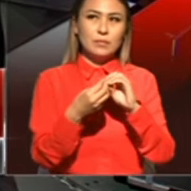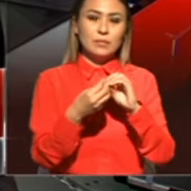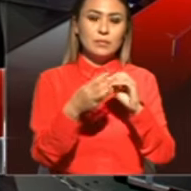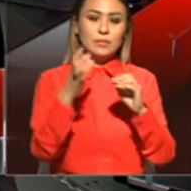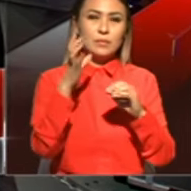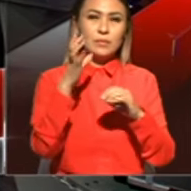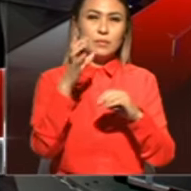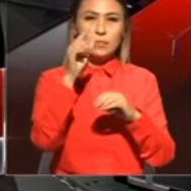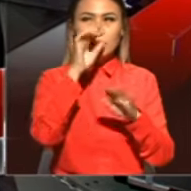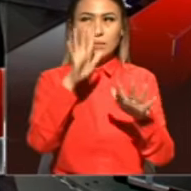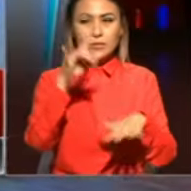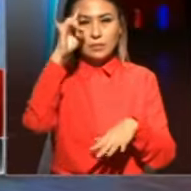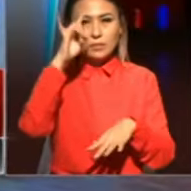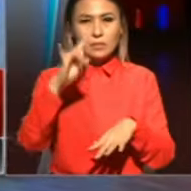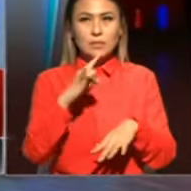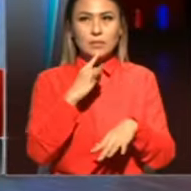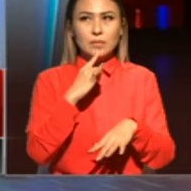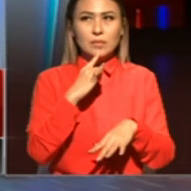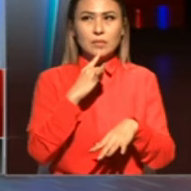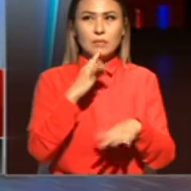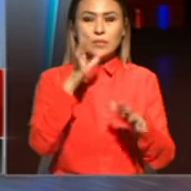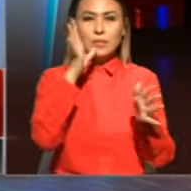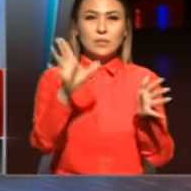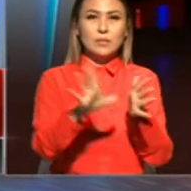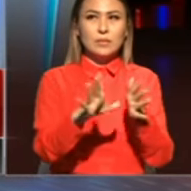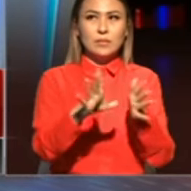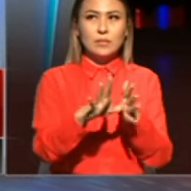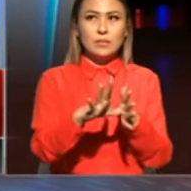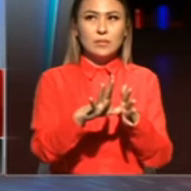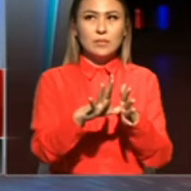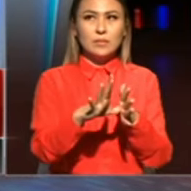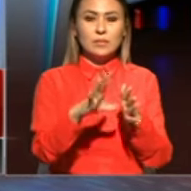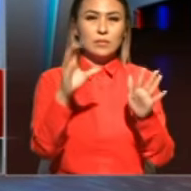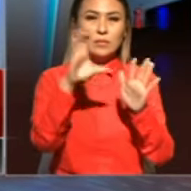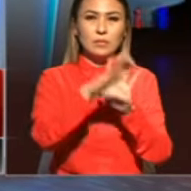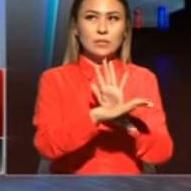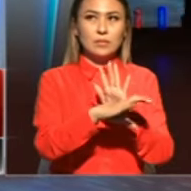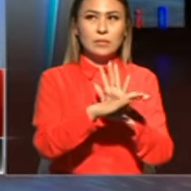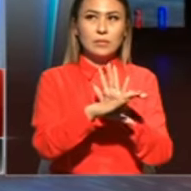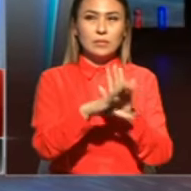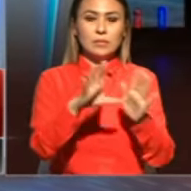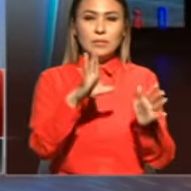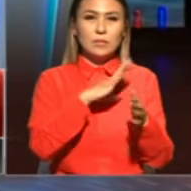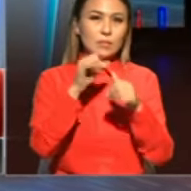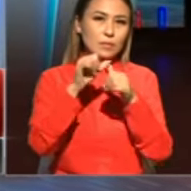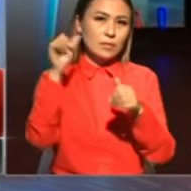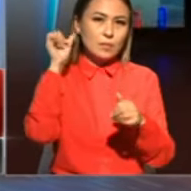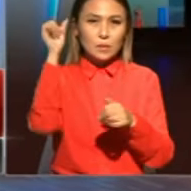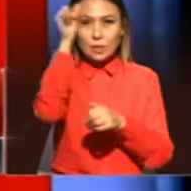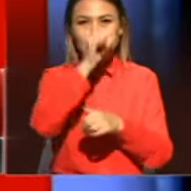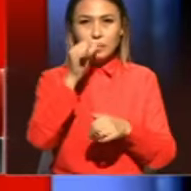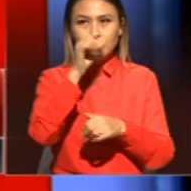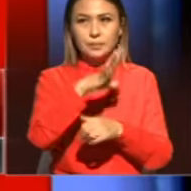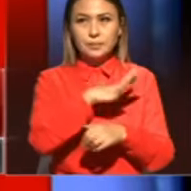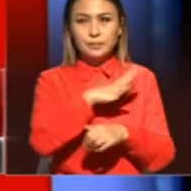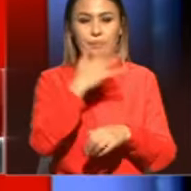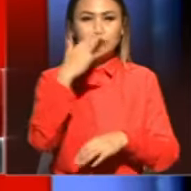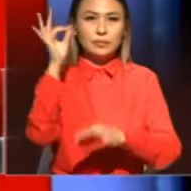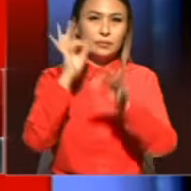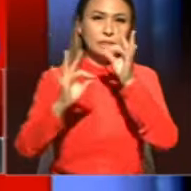Саудиядан Қазақстанның электр энергиясы жүйесінен инвестиция деп келді ғой бұл алдыңғы жылдары. Шығыс